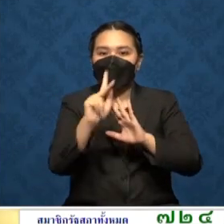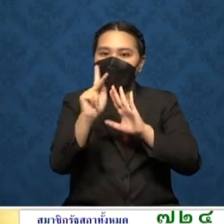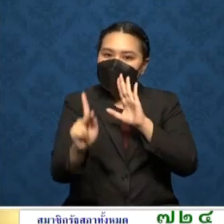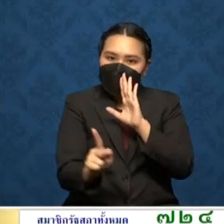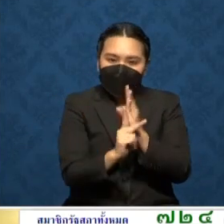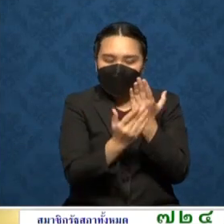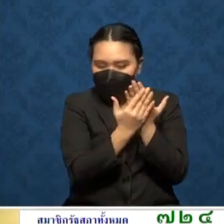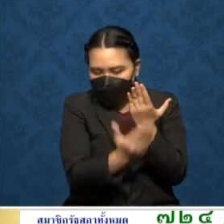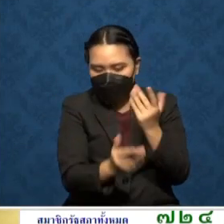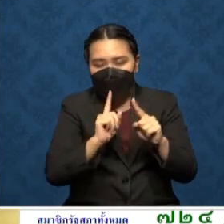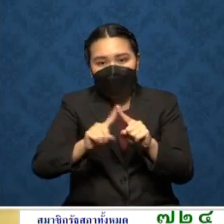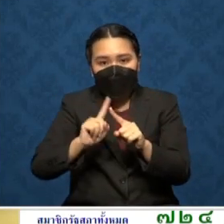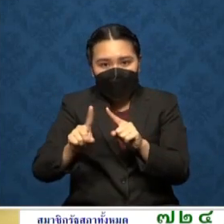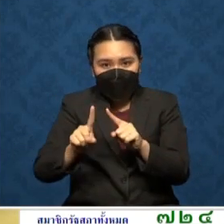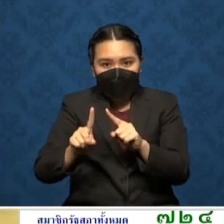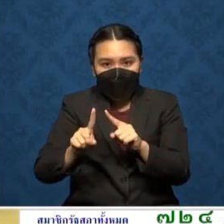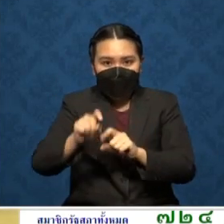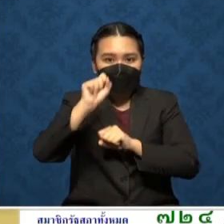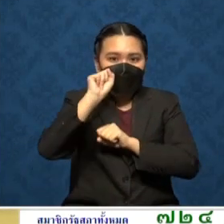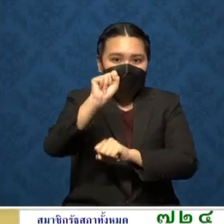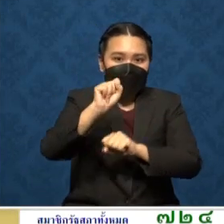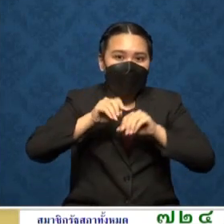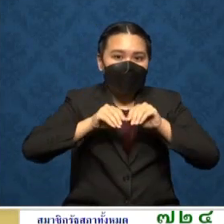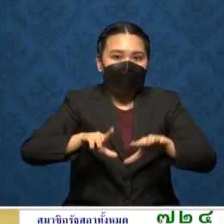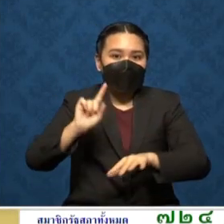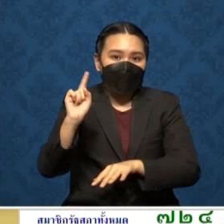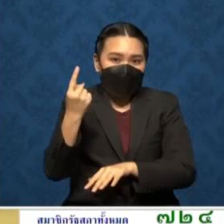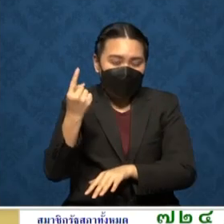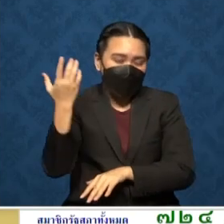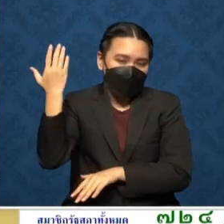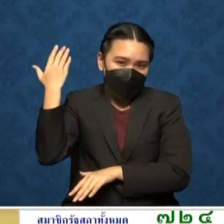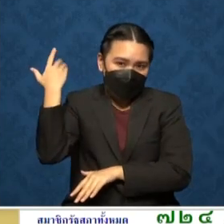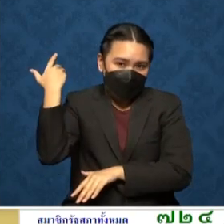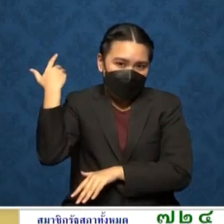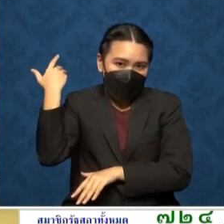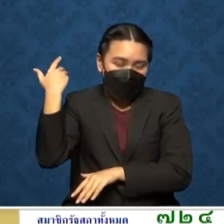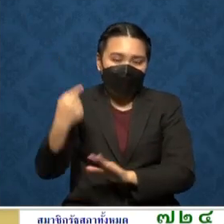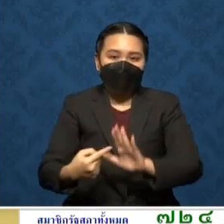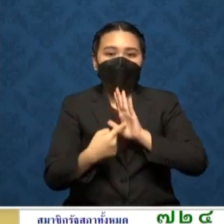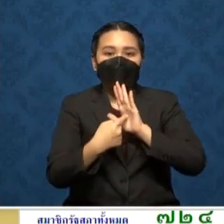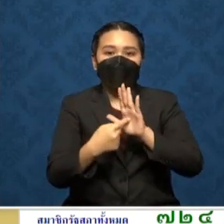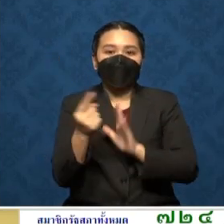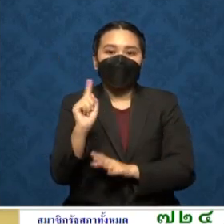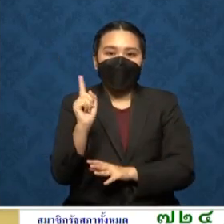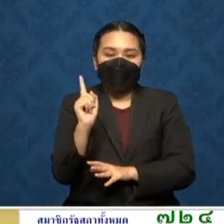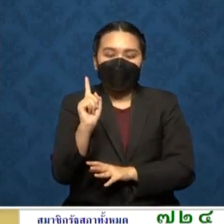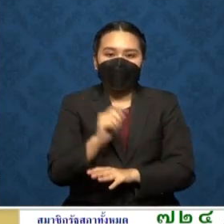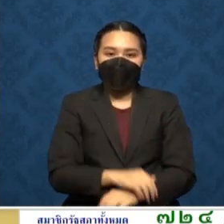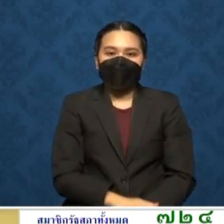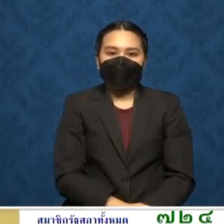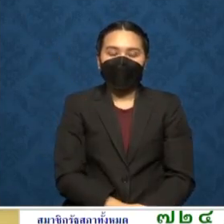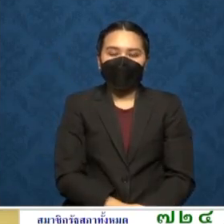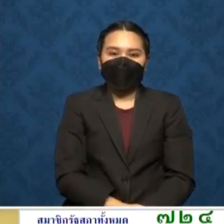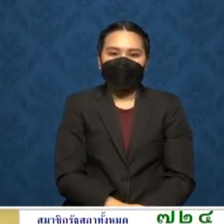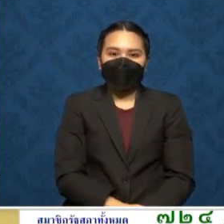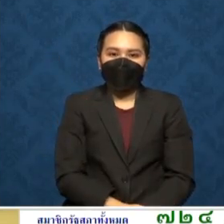เขียนขึ้นมาในสถานการณ์ซึ่งเป็นอย่างหนึ่งเช่นเขียนว่าเรื่องนี้